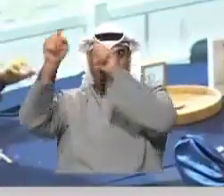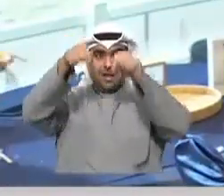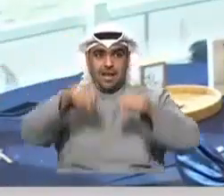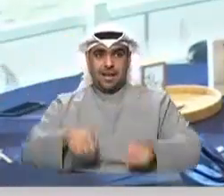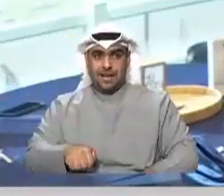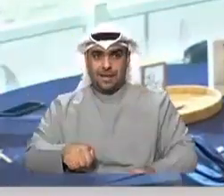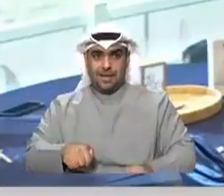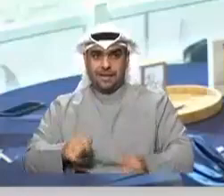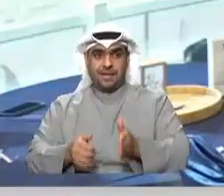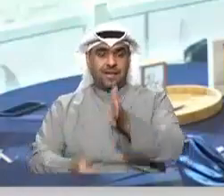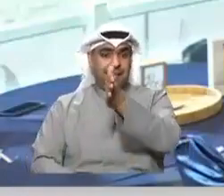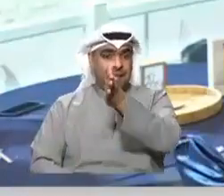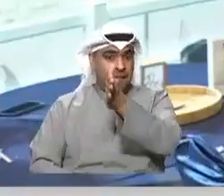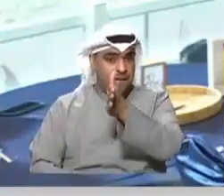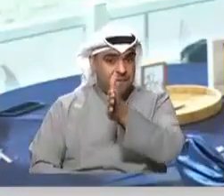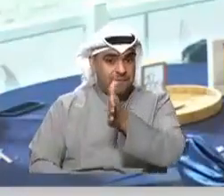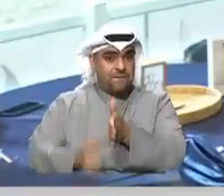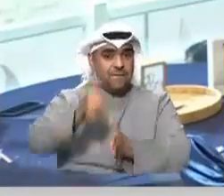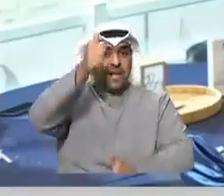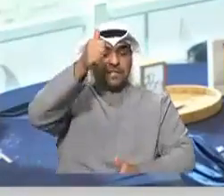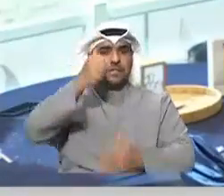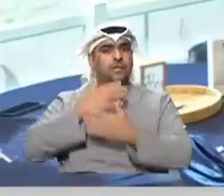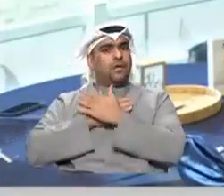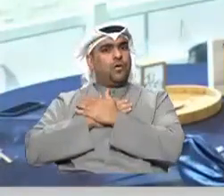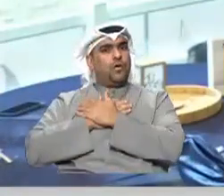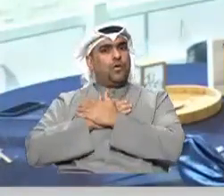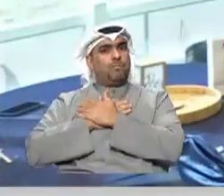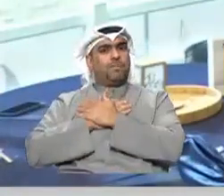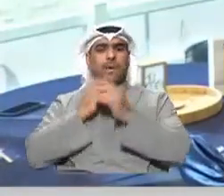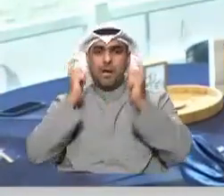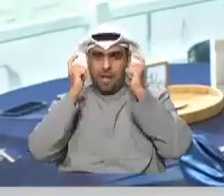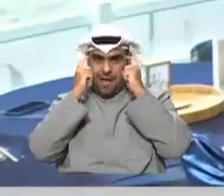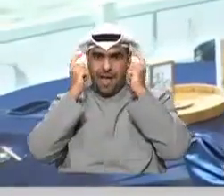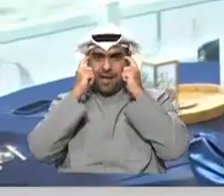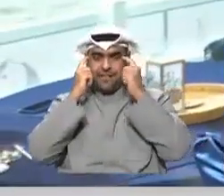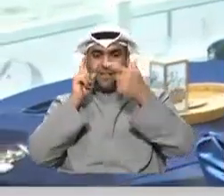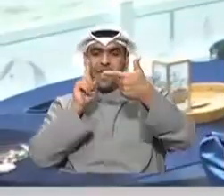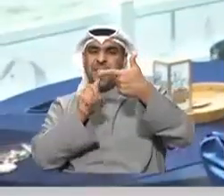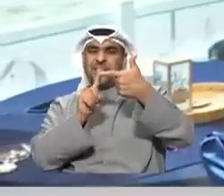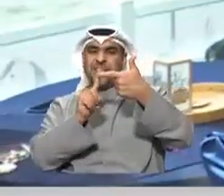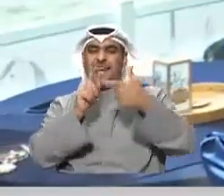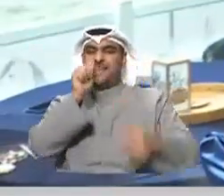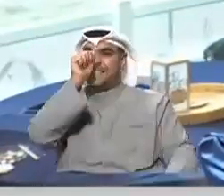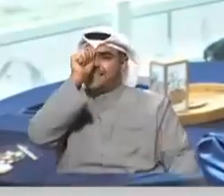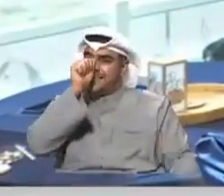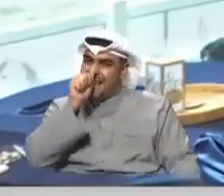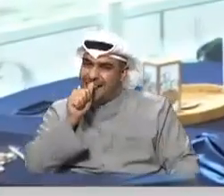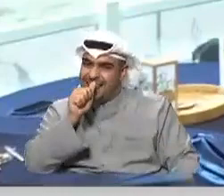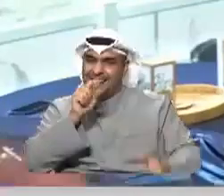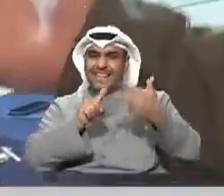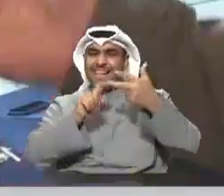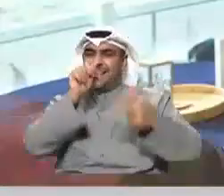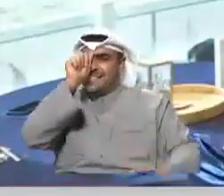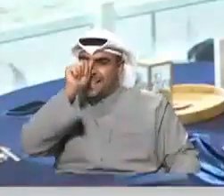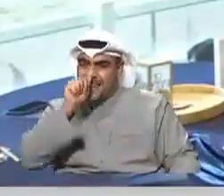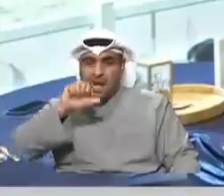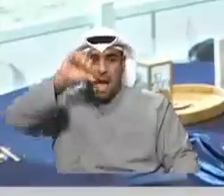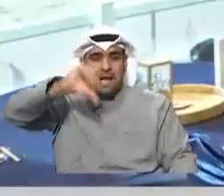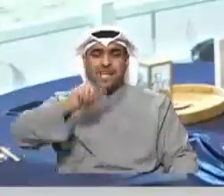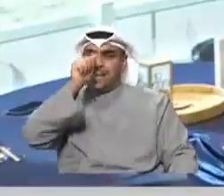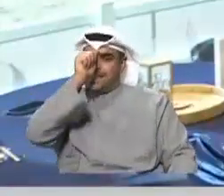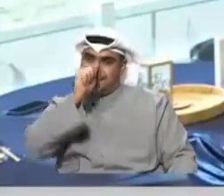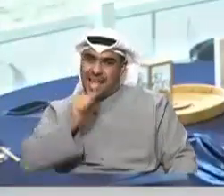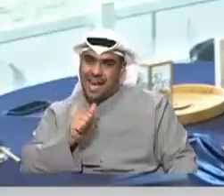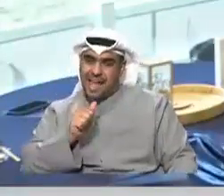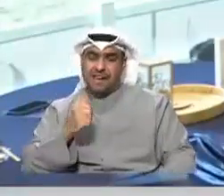راح يكون حاب الأمور وحاب كذا، واللي ما حالف الحظ لابد أنه يكون شوي زعلان، ولكن هذا بالنهاية يعني طاقم التحكيم